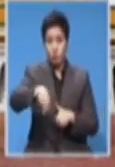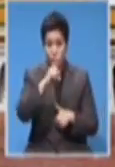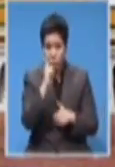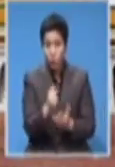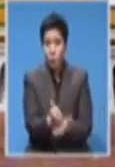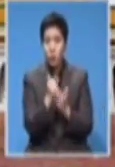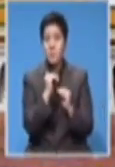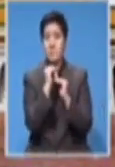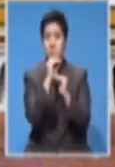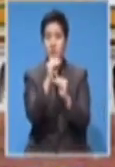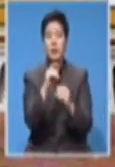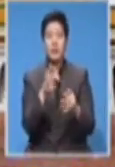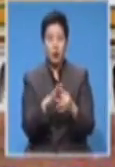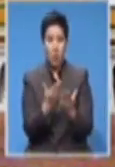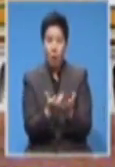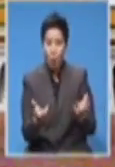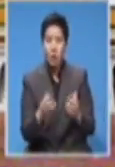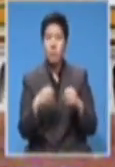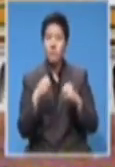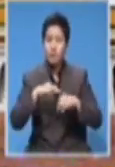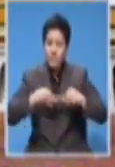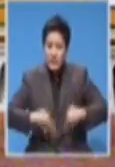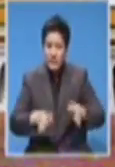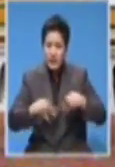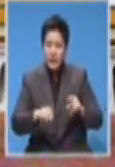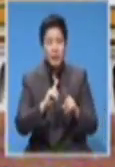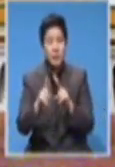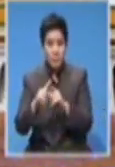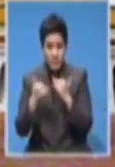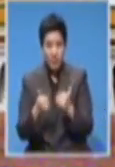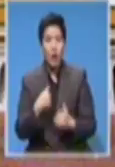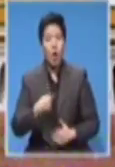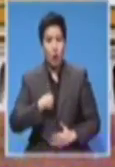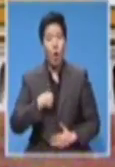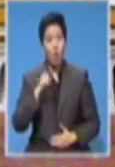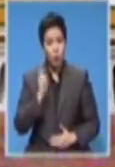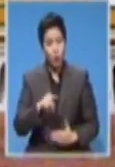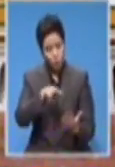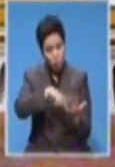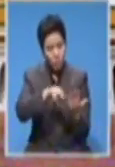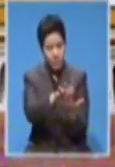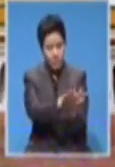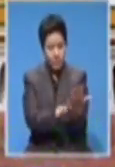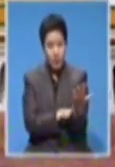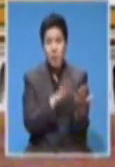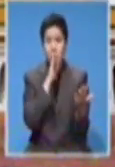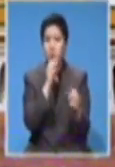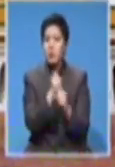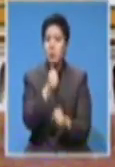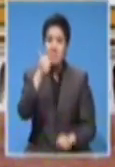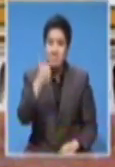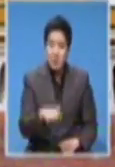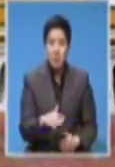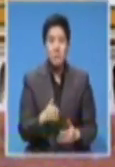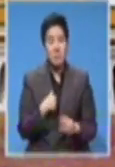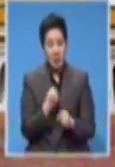นะการใช้จ่ายทรัพยากรทั้งหมดแต่อย่าลืมว่าเราต้องดูแลประเทศชาติกันด้วยนะครับถ้ามันไม่ได้ดูซิว่าจะไ